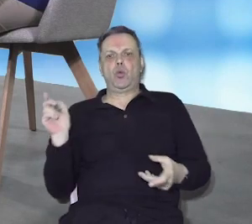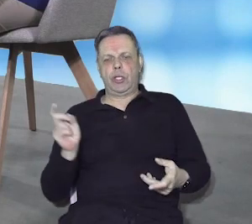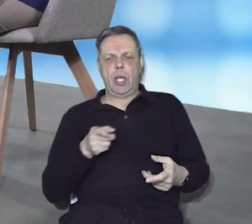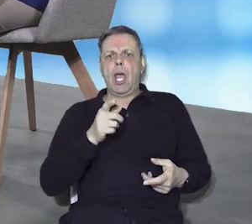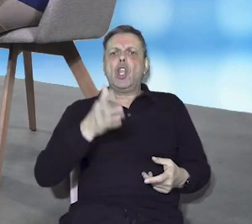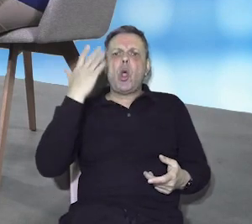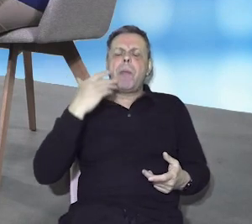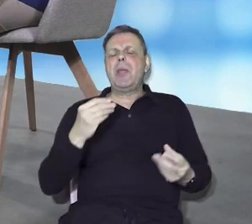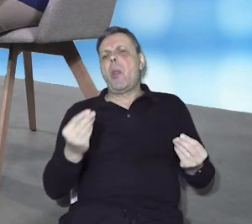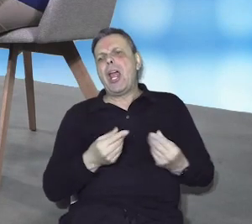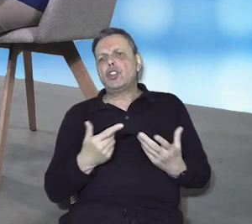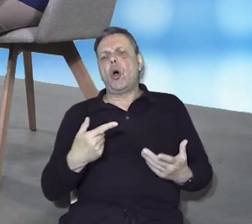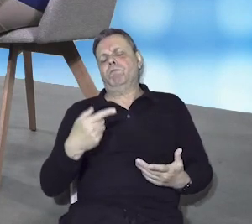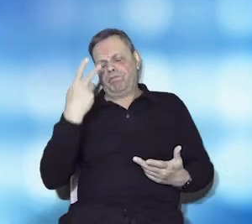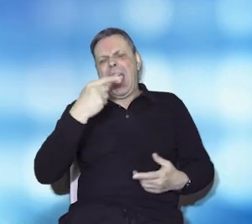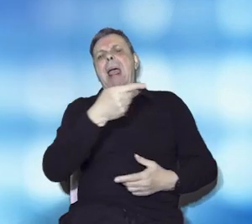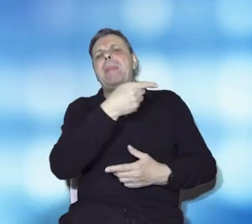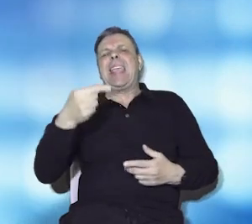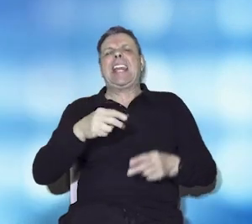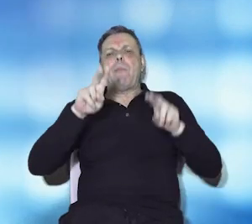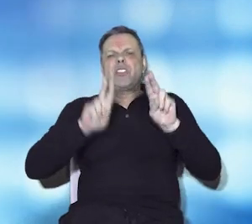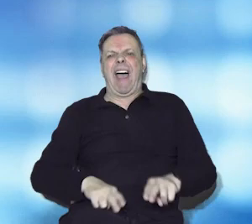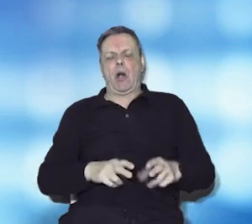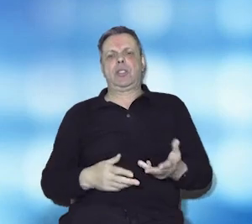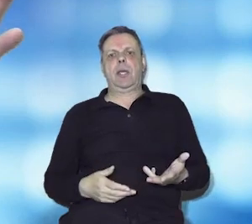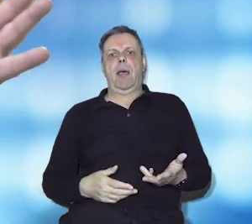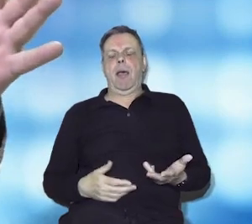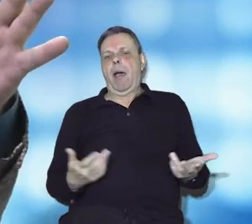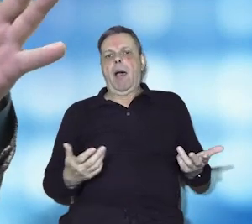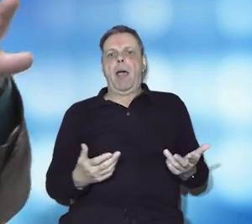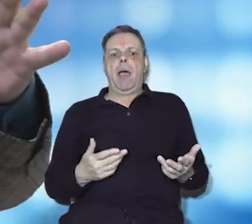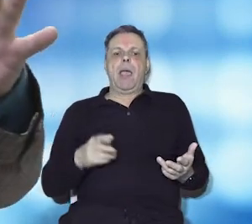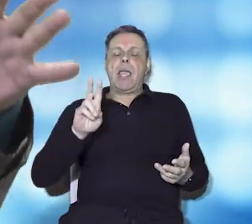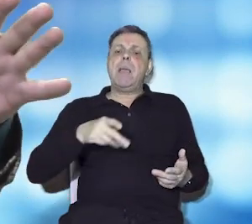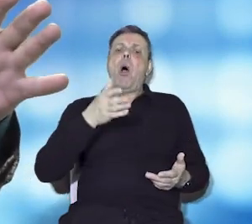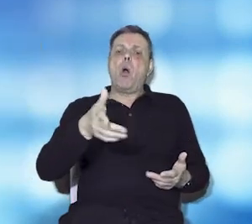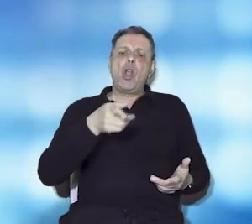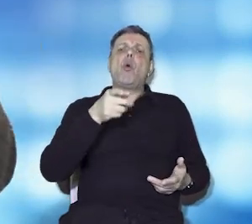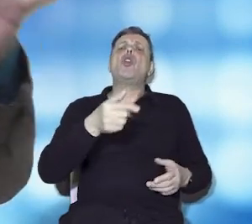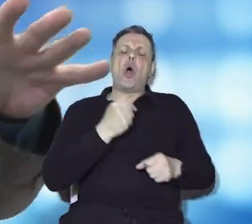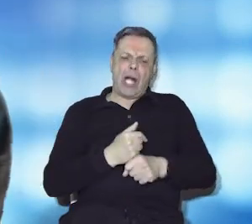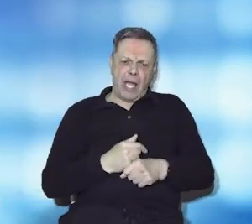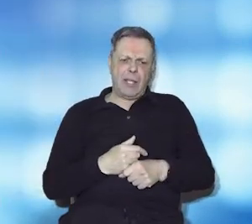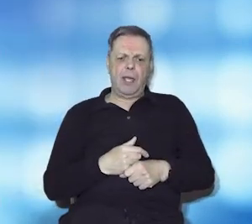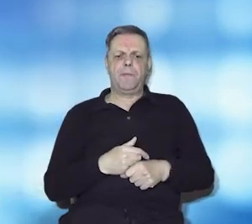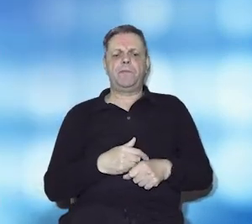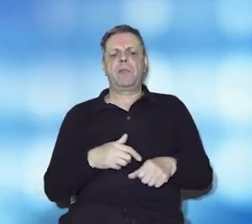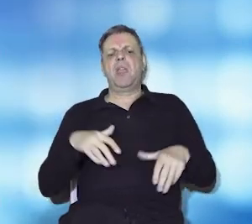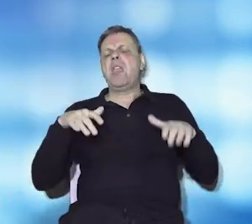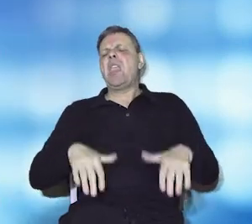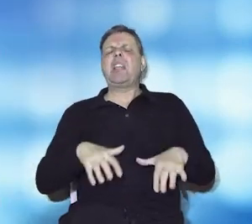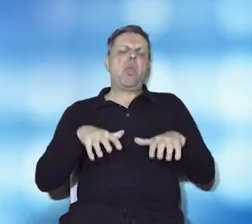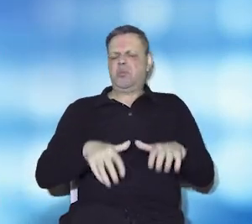bilo ono što mi kažemo negacija. Negiramo stvarnost i tako dalje. Ima onih koji to rade. Igraju do besisti